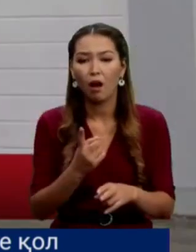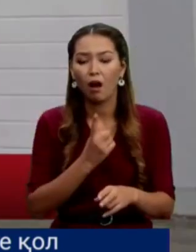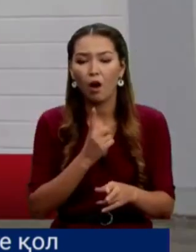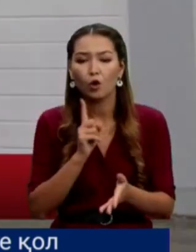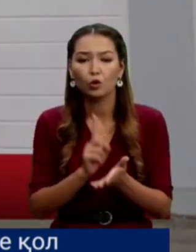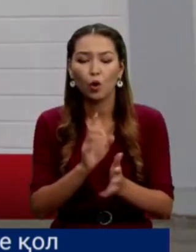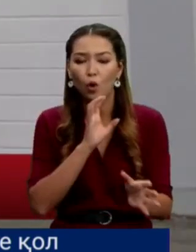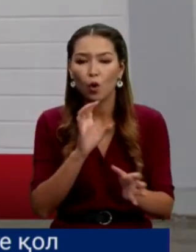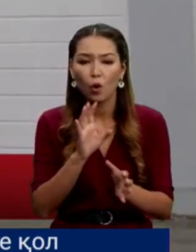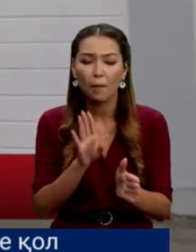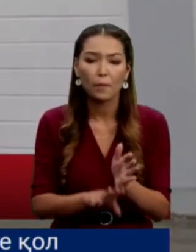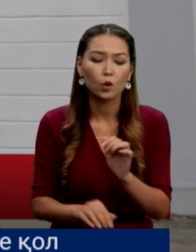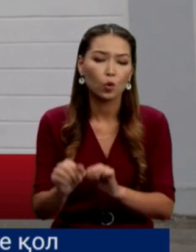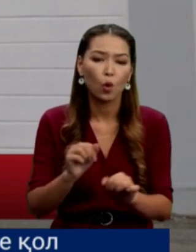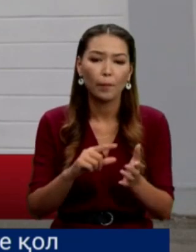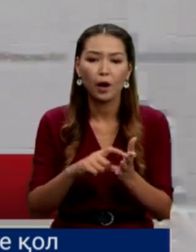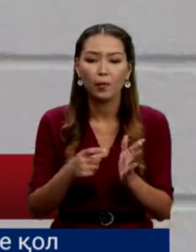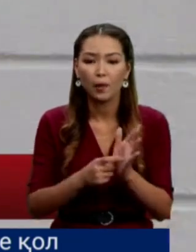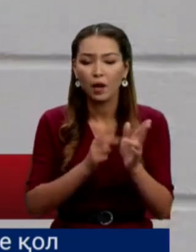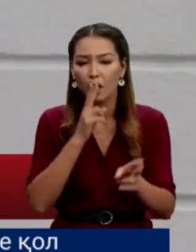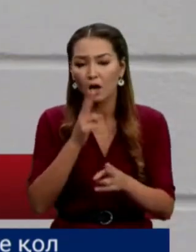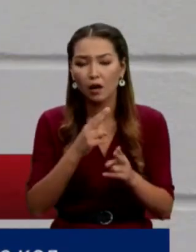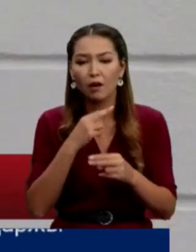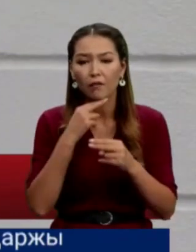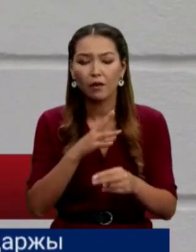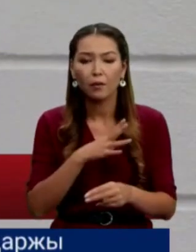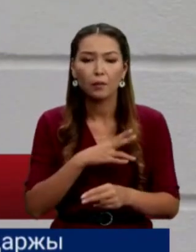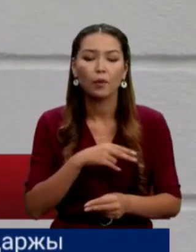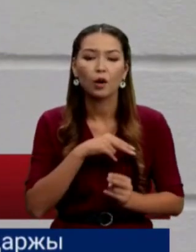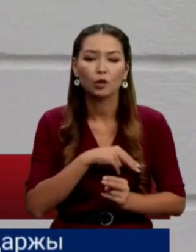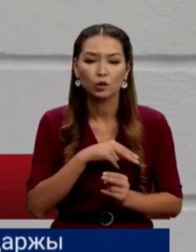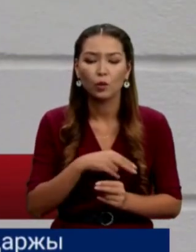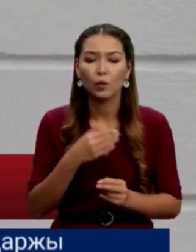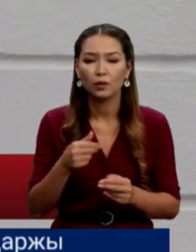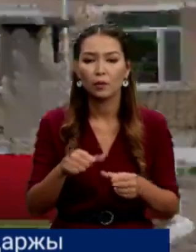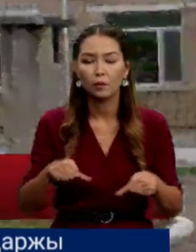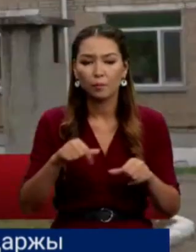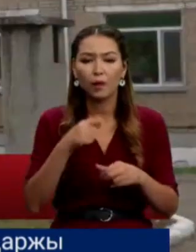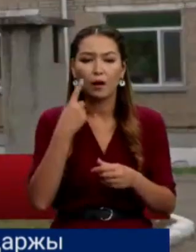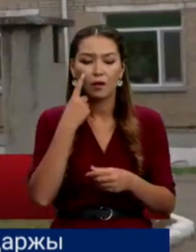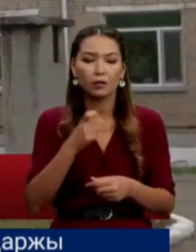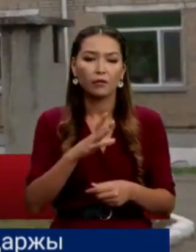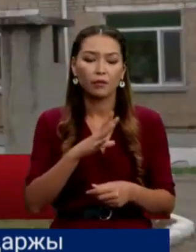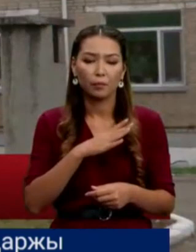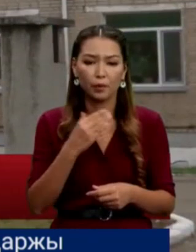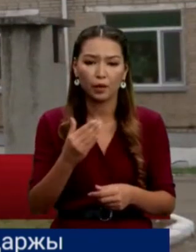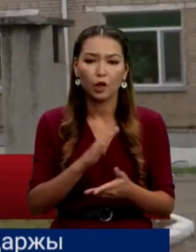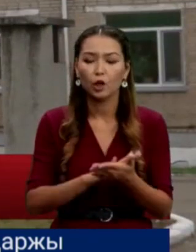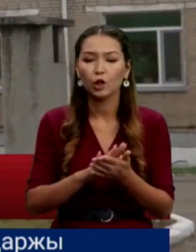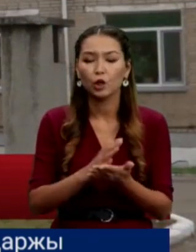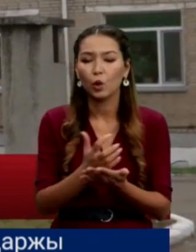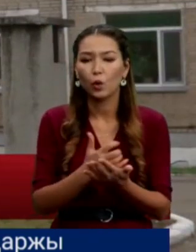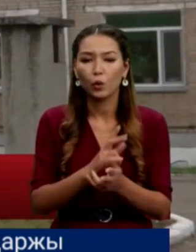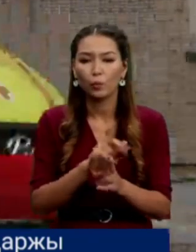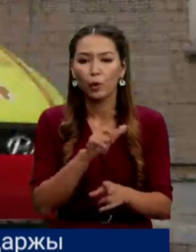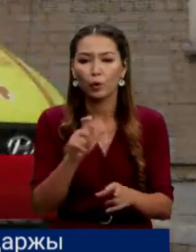ухода и без уборки палат. С жалобами они обратились к сотрудникам лечебницы, на что получили ответ: убираться некому, людей нет, никто